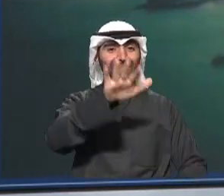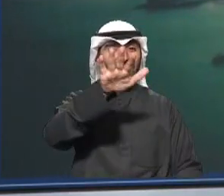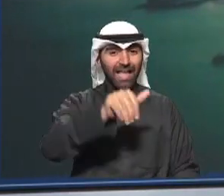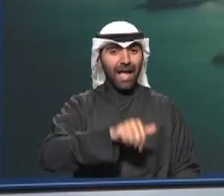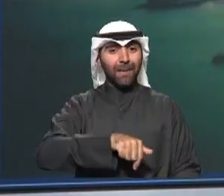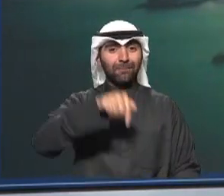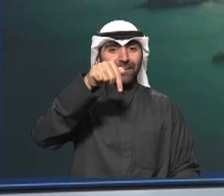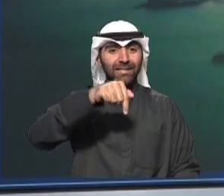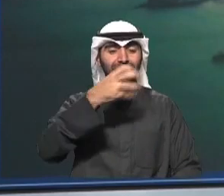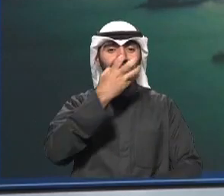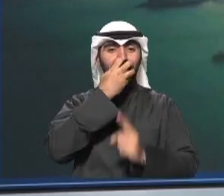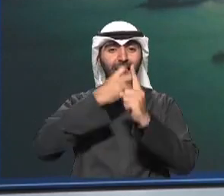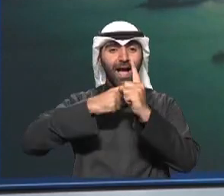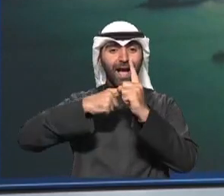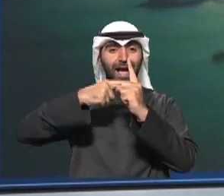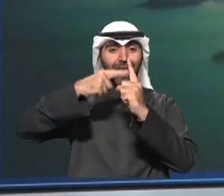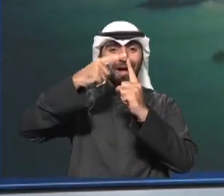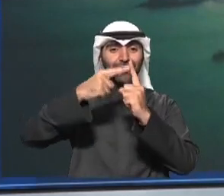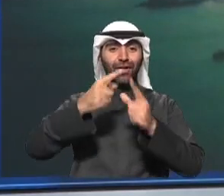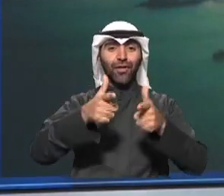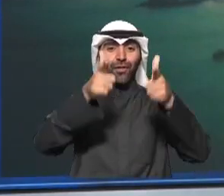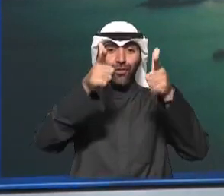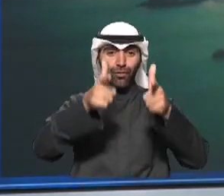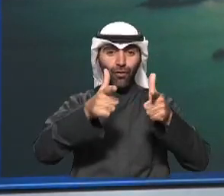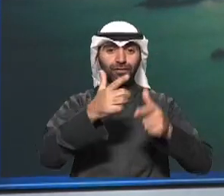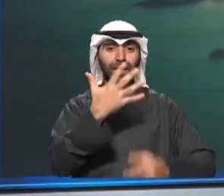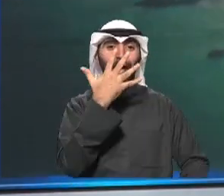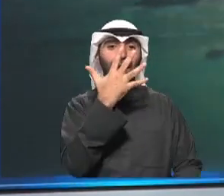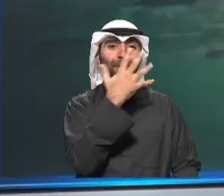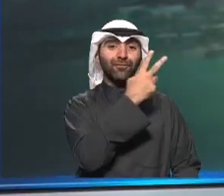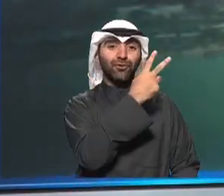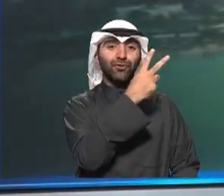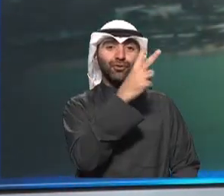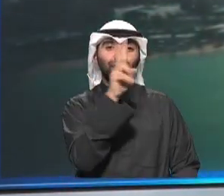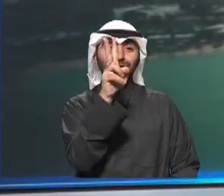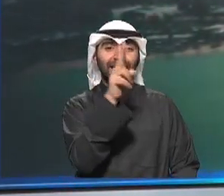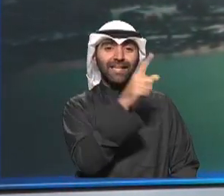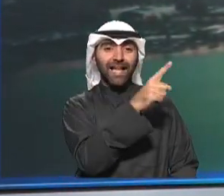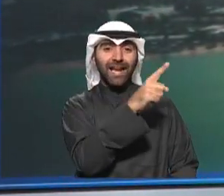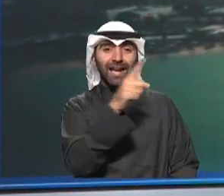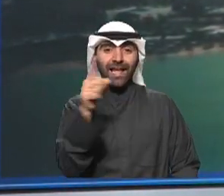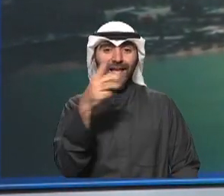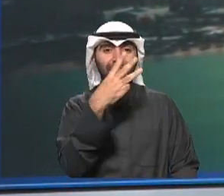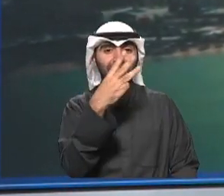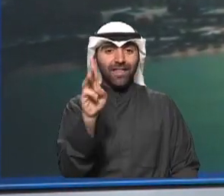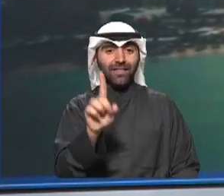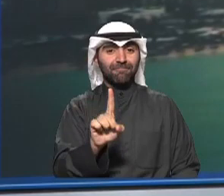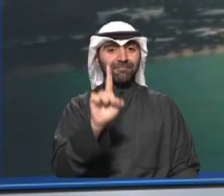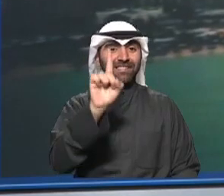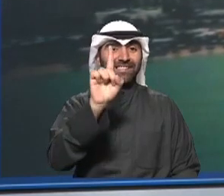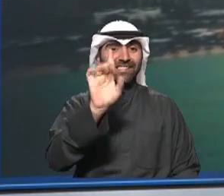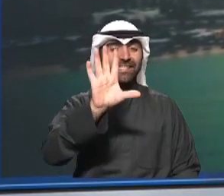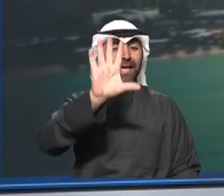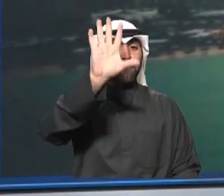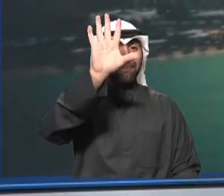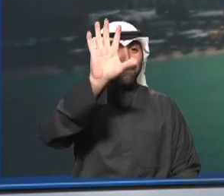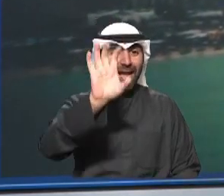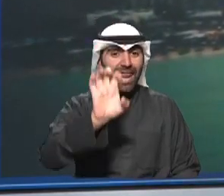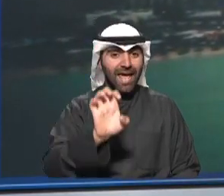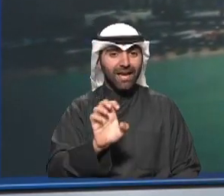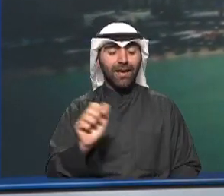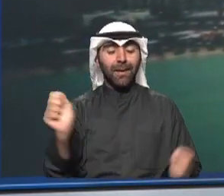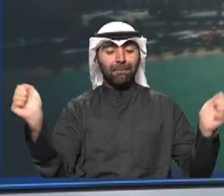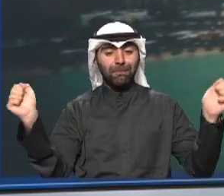فترة النهار ما بين 25 إلى 30 درجة مئوية، لكن الأجواء لا زالت شتوية خلال فترات المساء وأيضا خلال